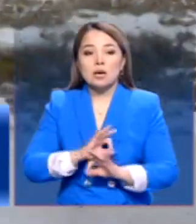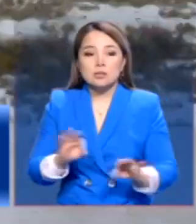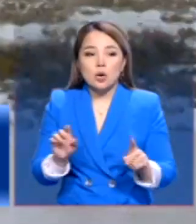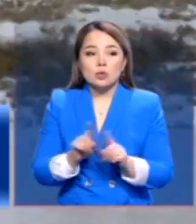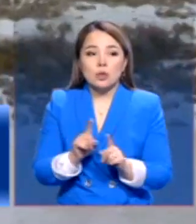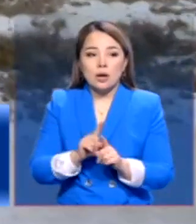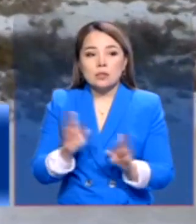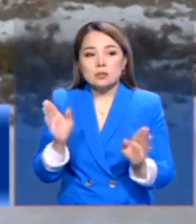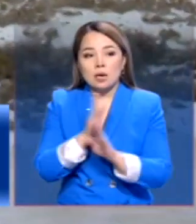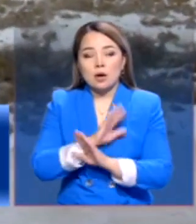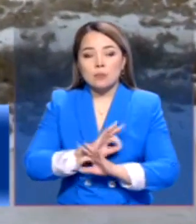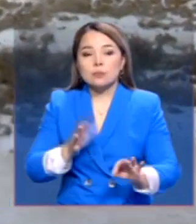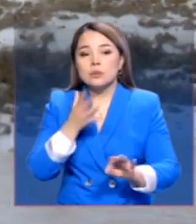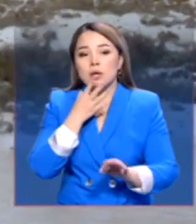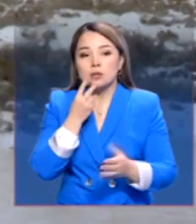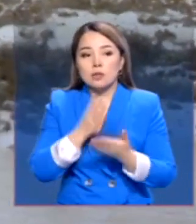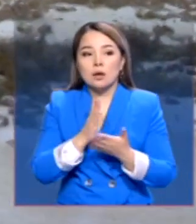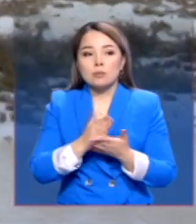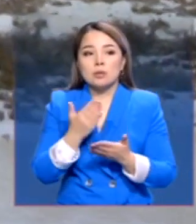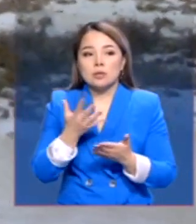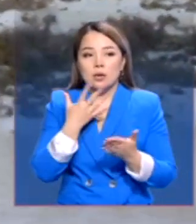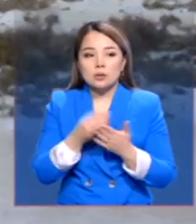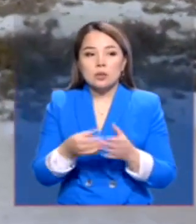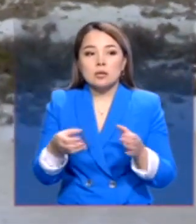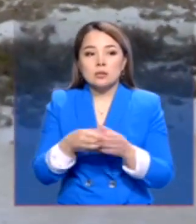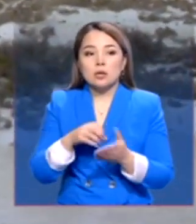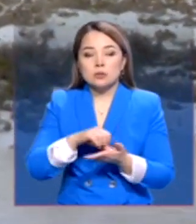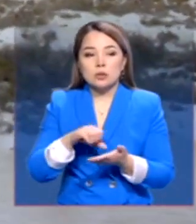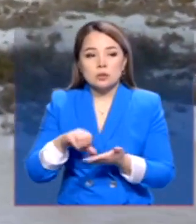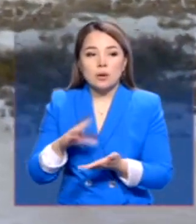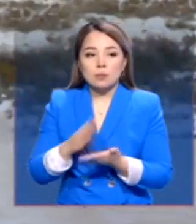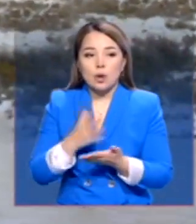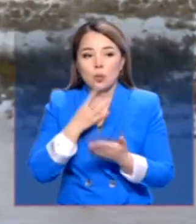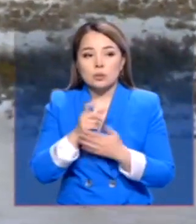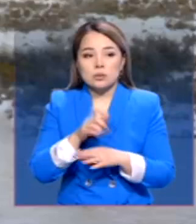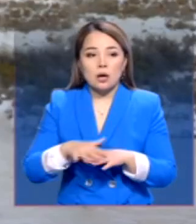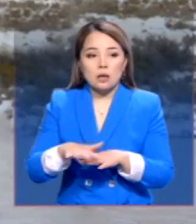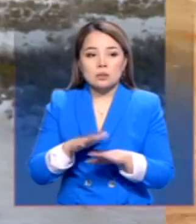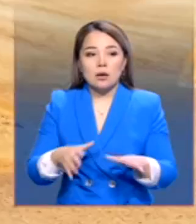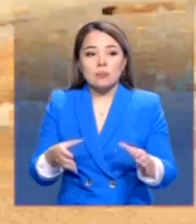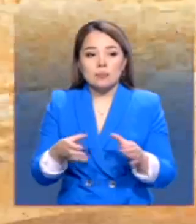сұлу табиғатымыз көп, бірақ оған неге турист тарта алмай отырмыз? Ал өз халқымыз